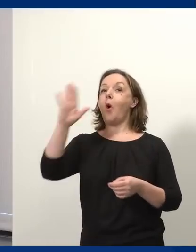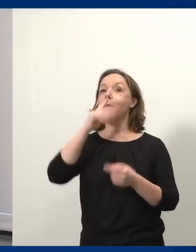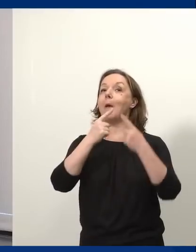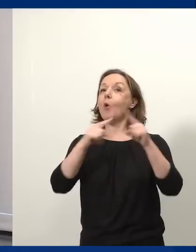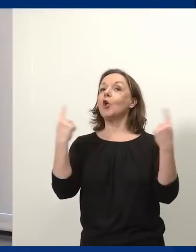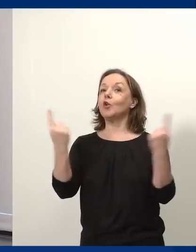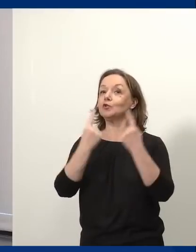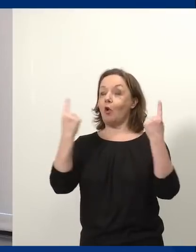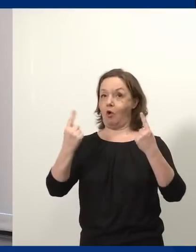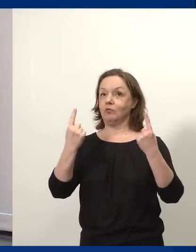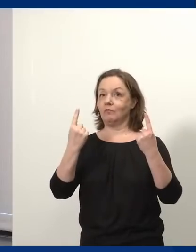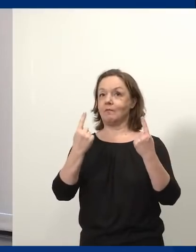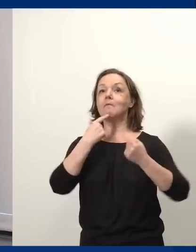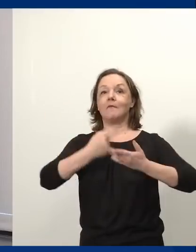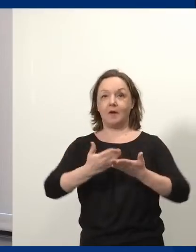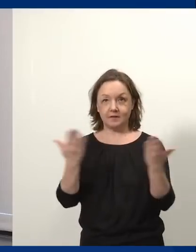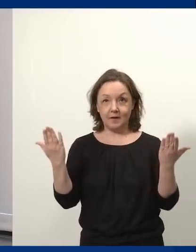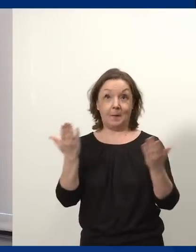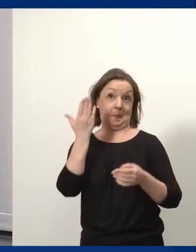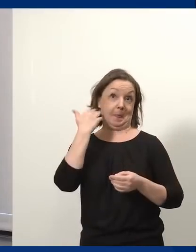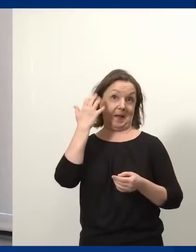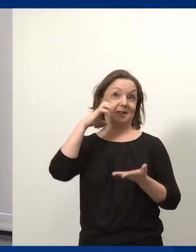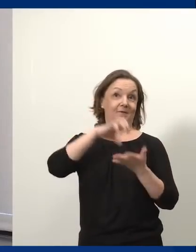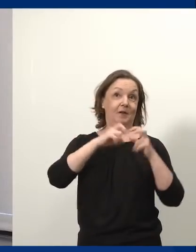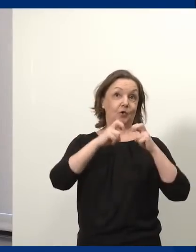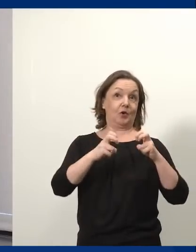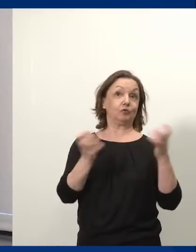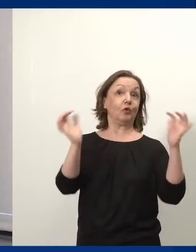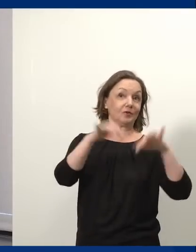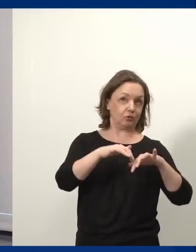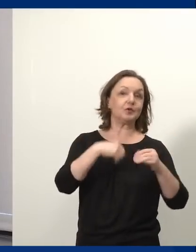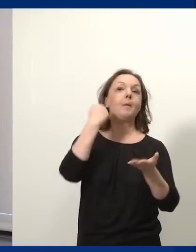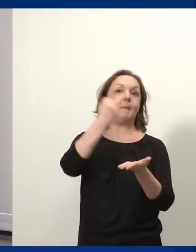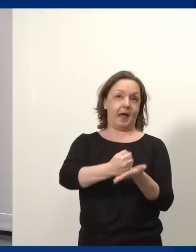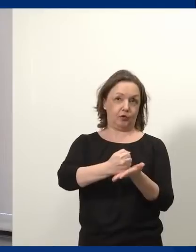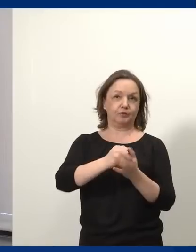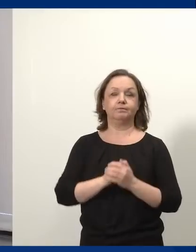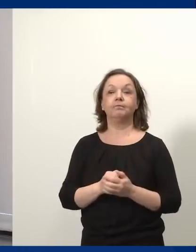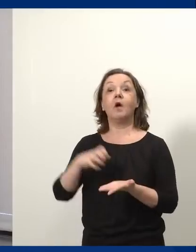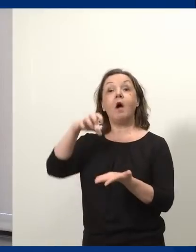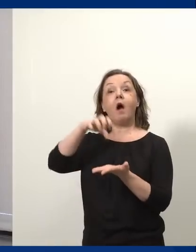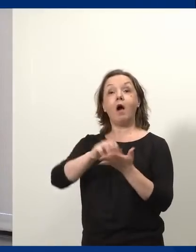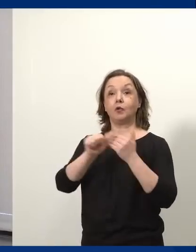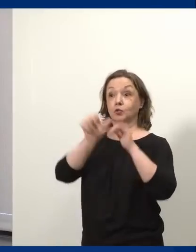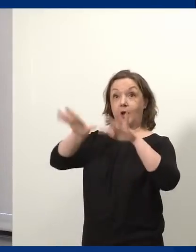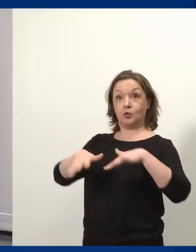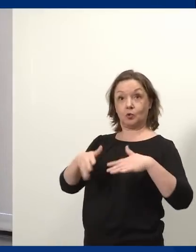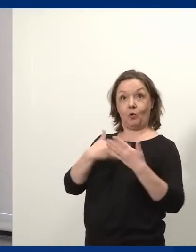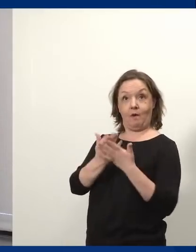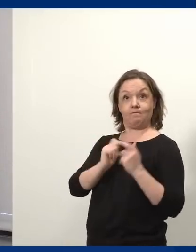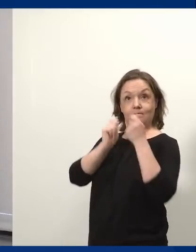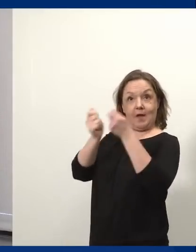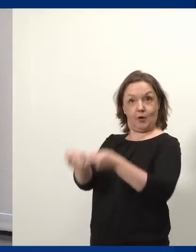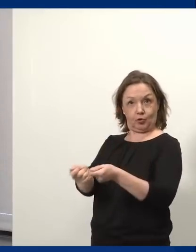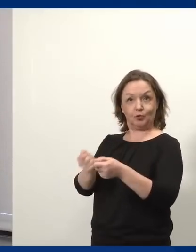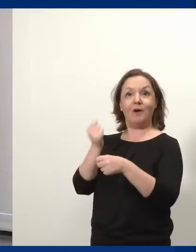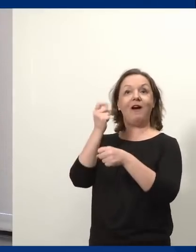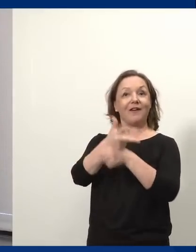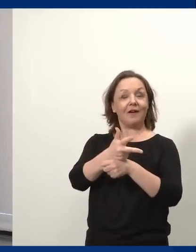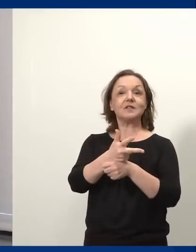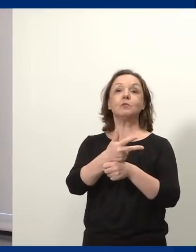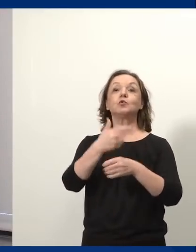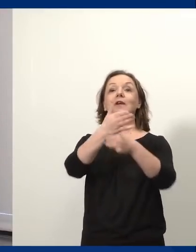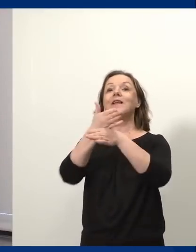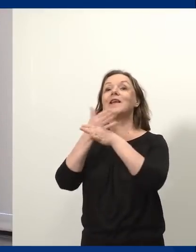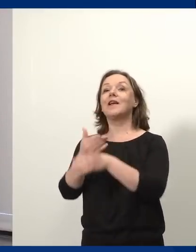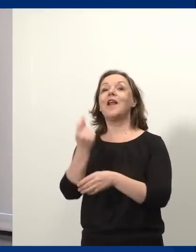hetki sitten valtioneuvoston istunnossa asiasta päätöksen. Samoin hallitus on antanut eduskunnalle esityksen ravitsemisliikkeiden